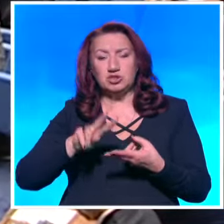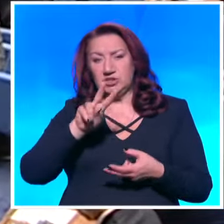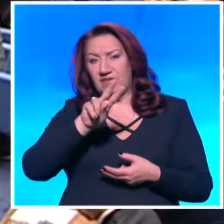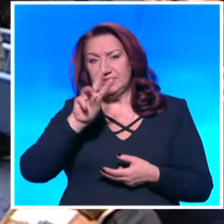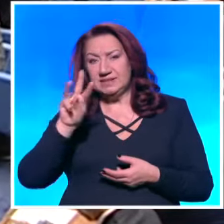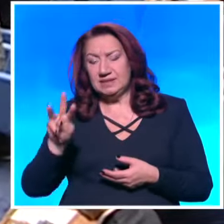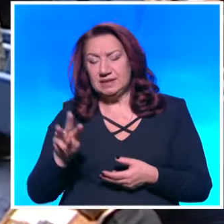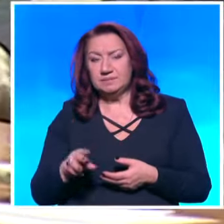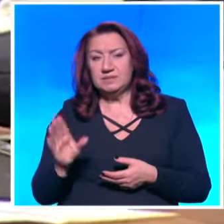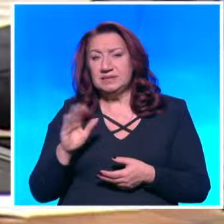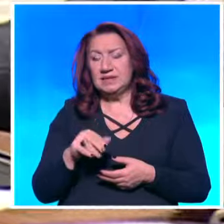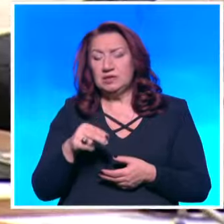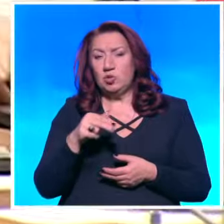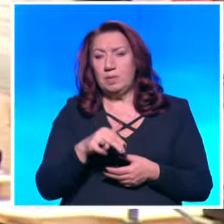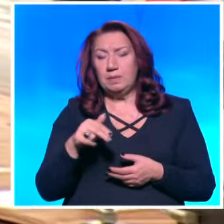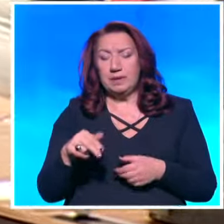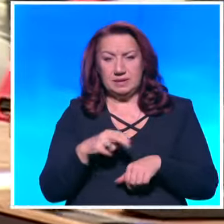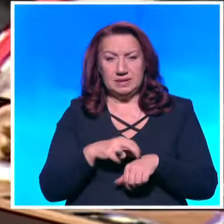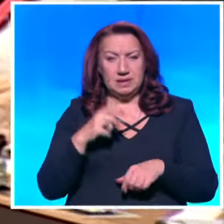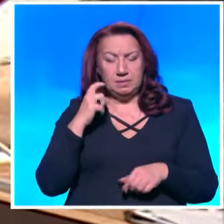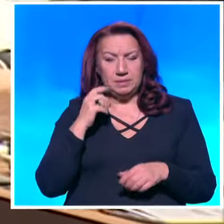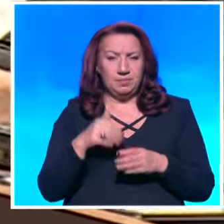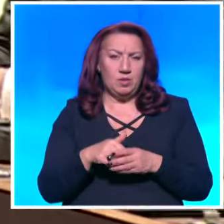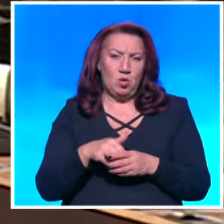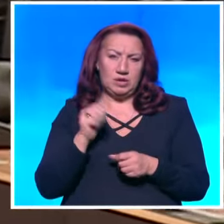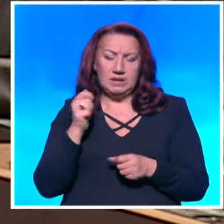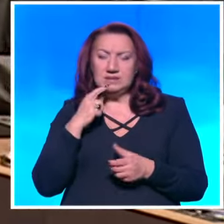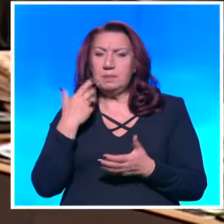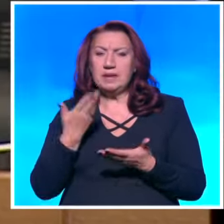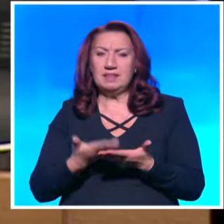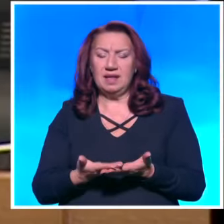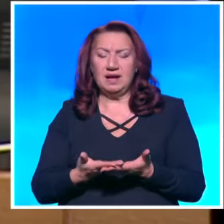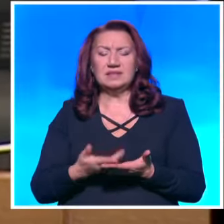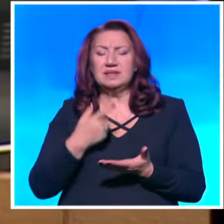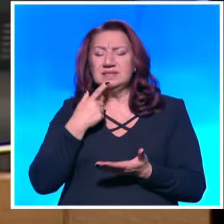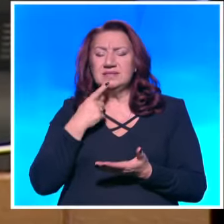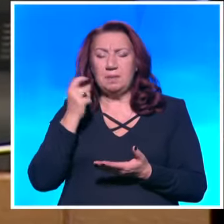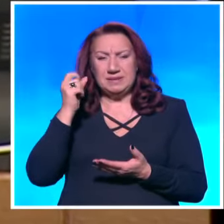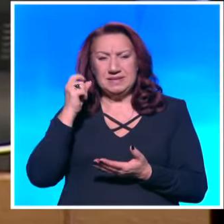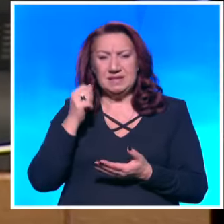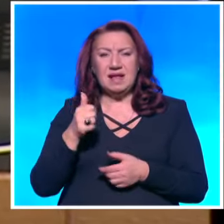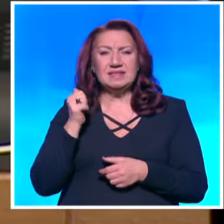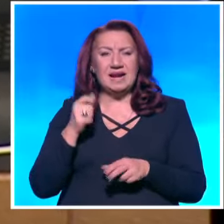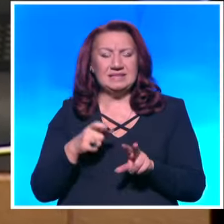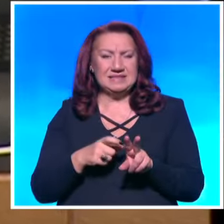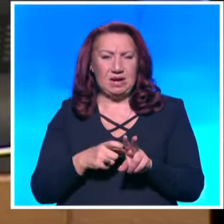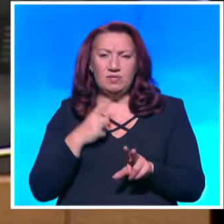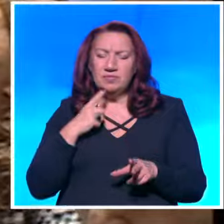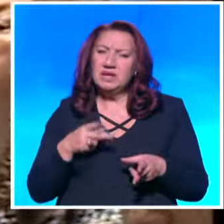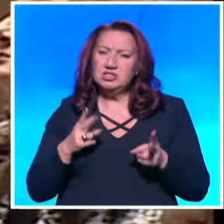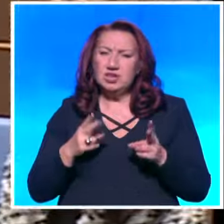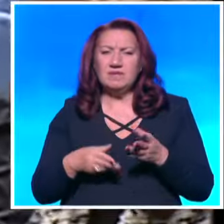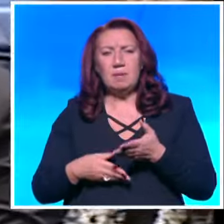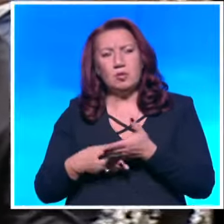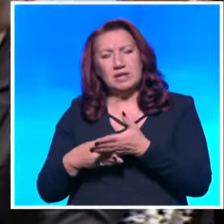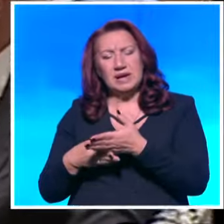след като продължаваме промяната демократична българия се отказаха от номинацията на андрей цеков и решиха да подкрепят предложени от има такъв народ силви